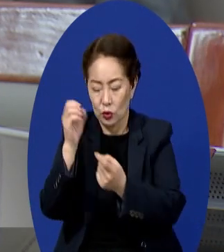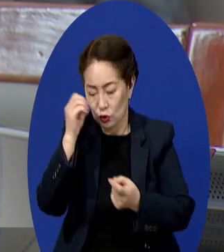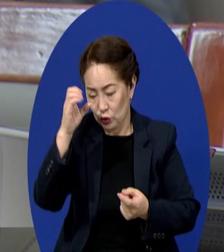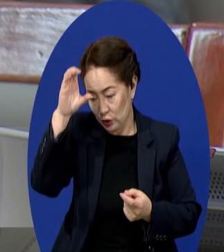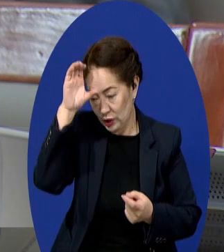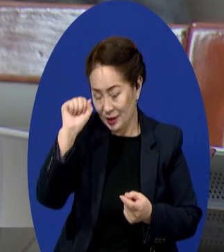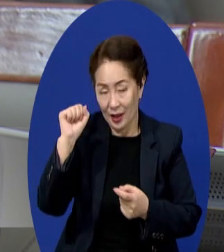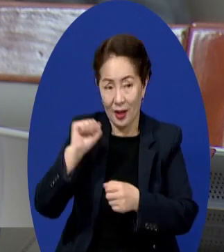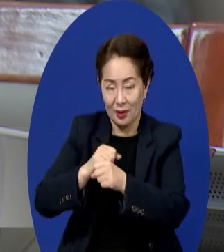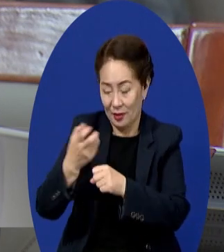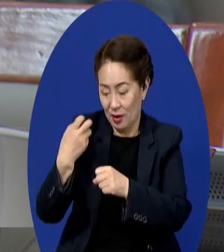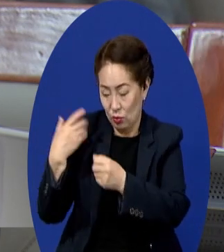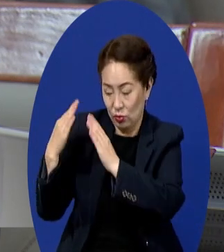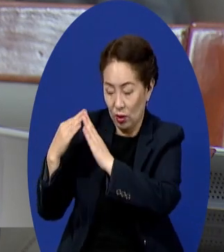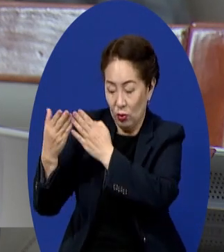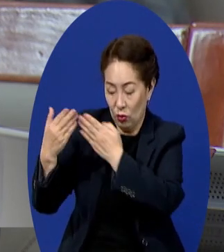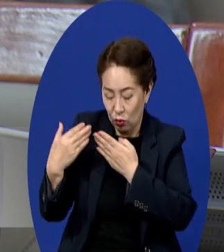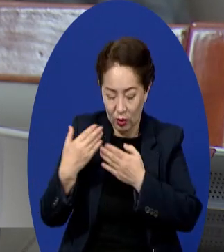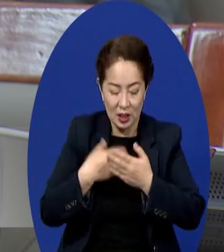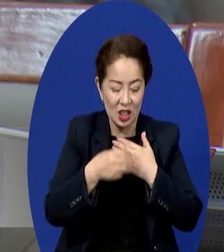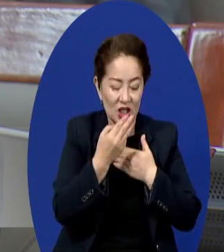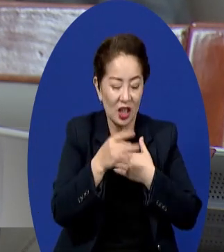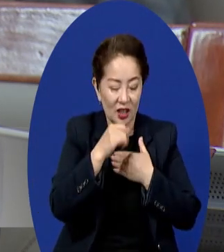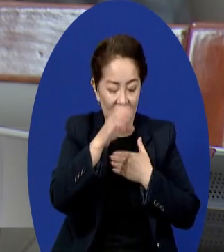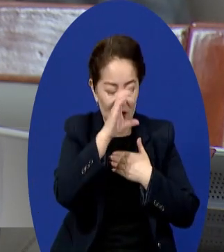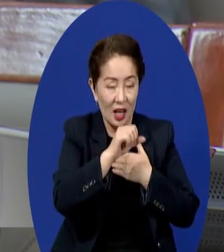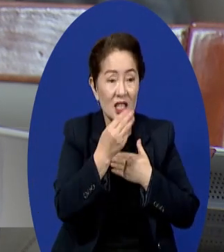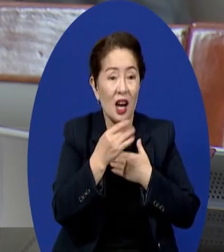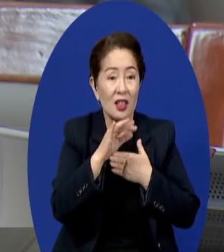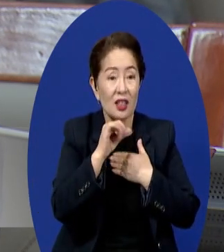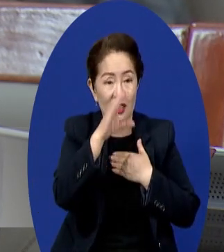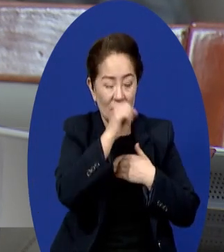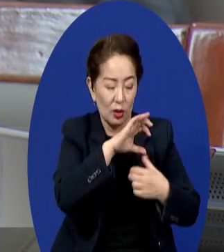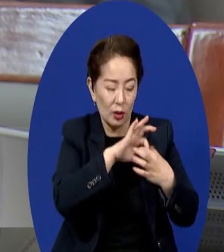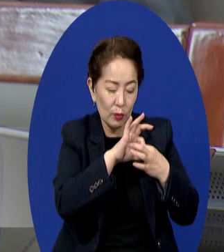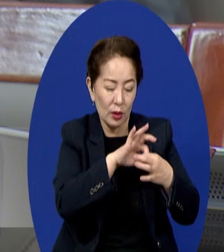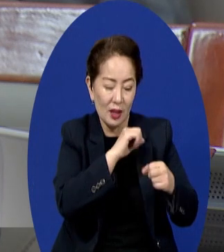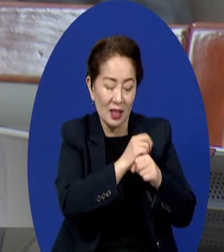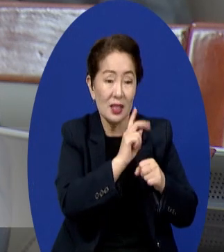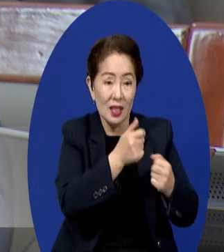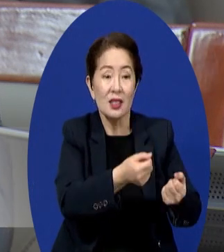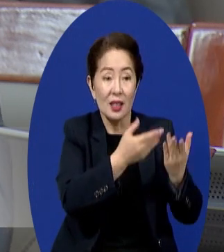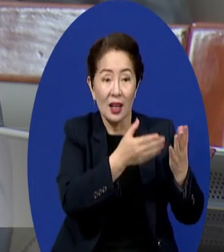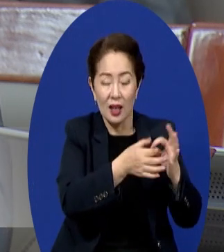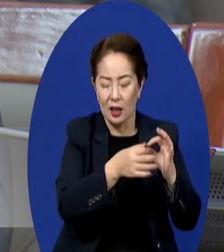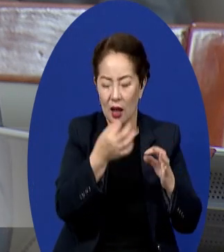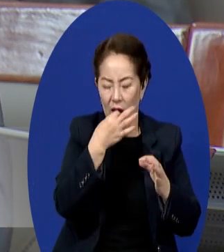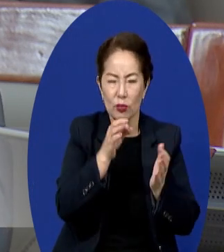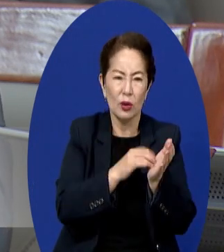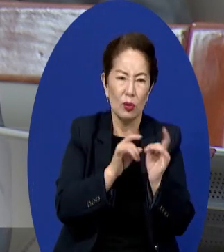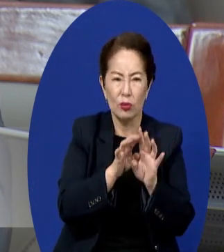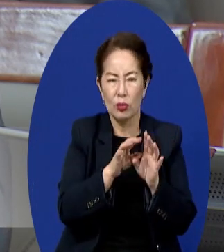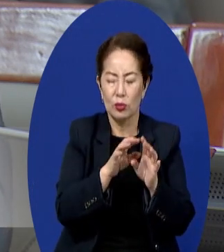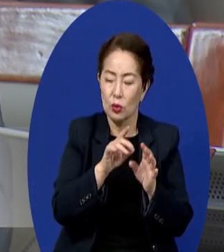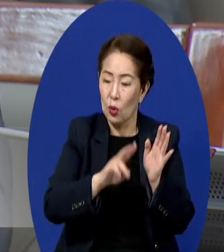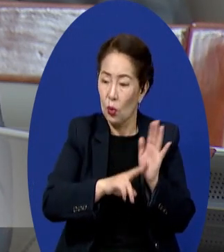дагуу шатар сайдын дэргэд бас ажлын хэсэг гараад ялангуяа энэ яралтай эм тарианы хомсдол үүсгэхээс сэргийлэх арга